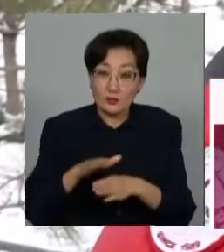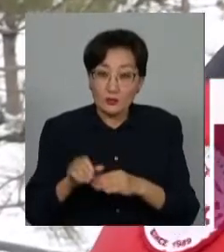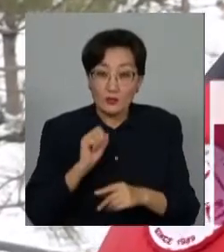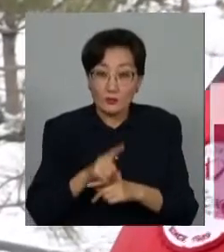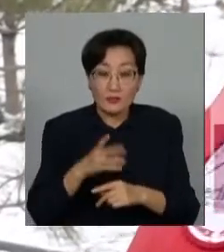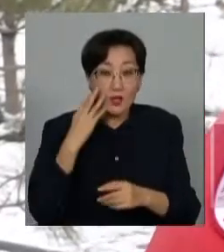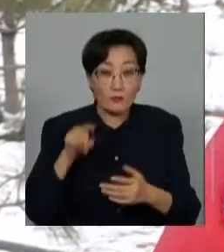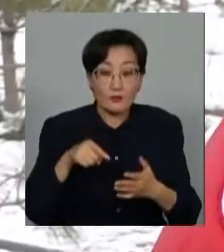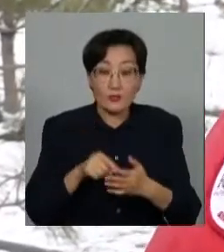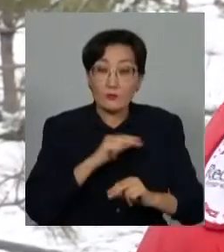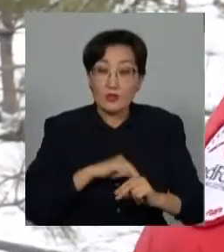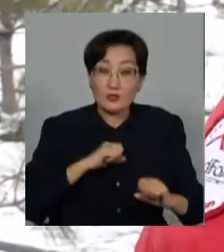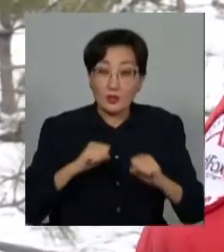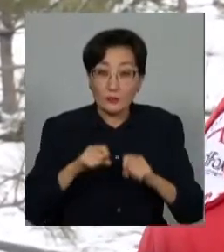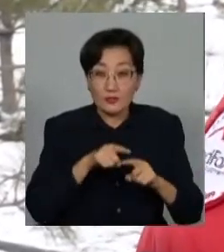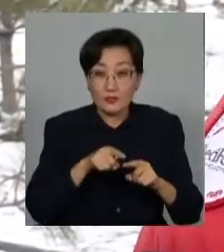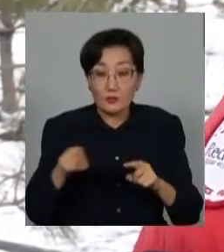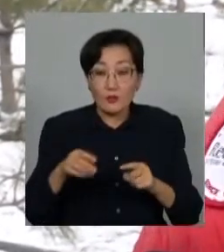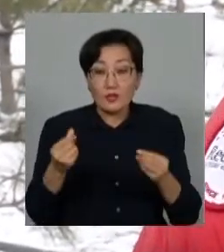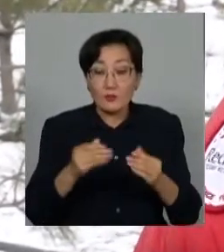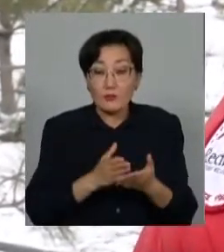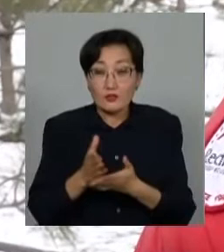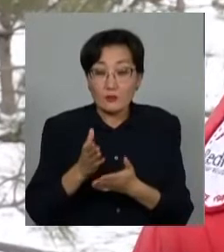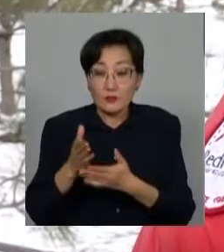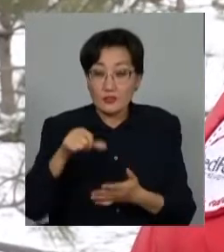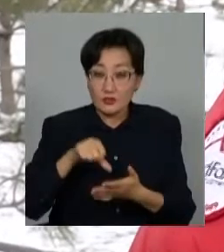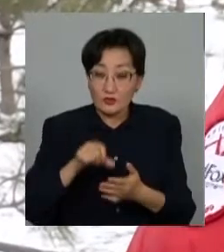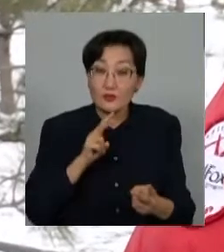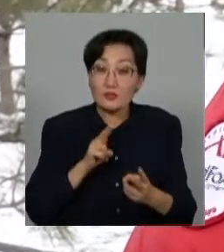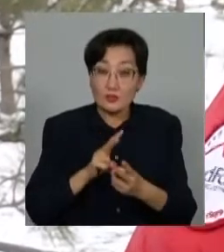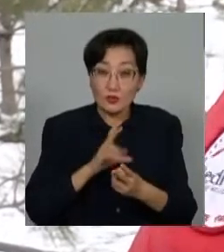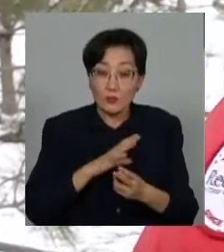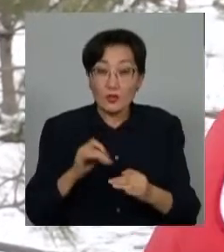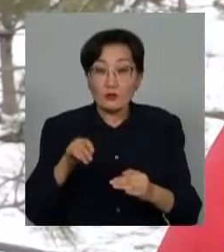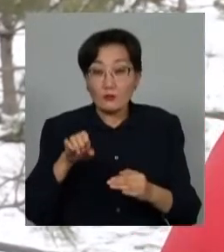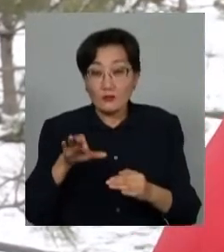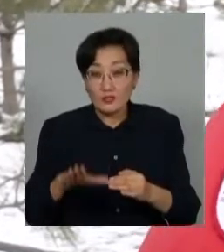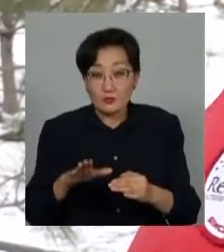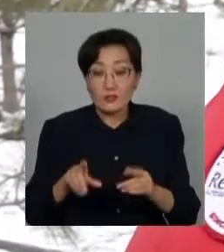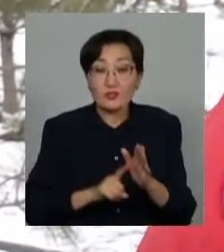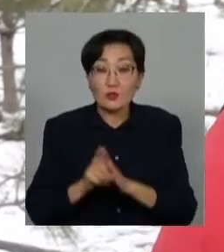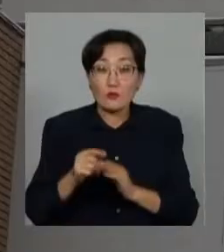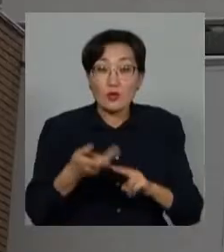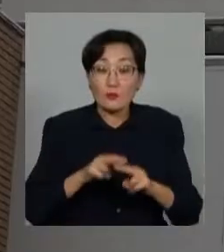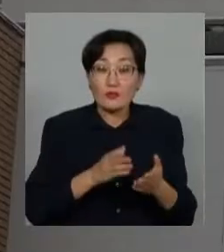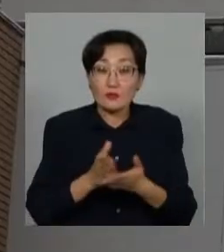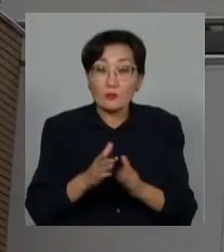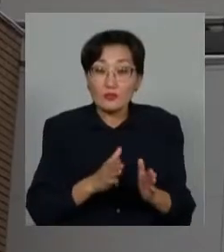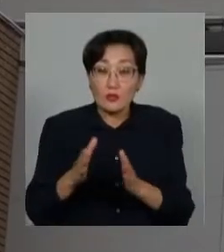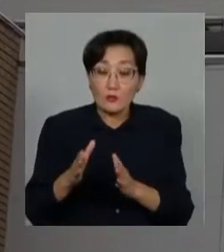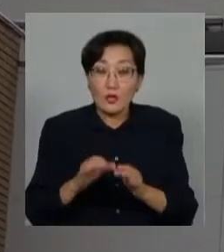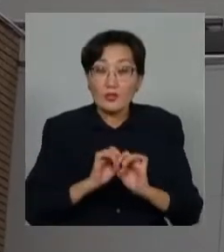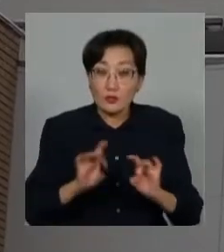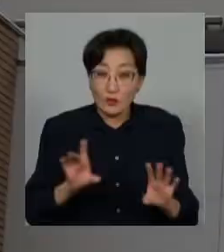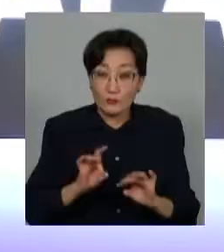қала тұрғындарын жұмылдыру. Әр отбасы өзінің балаларымен келіп ағаш отырғызып, қоғамдық жұмысқа белсене атсалысса, бұл керемет қой. Сапарының